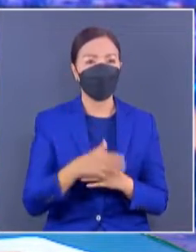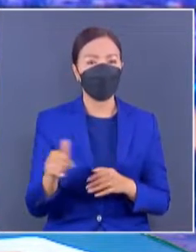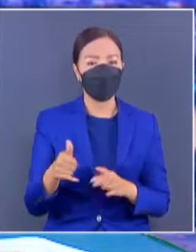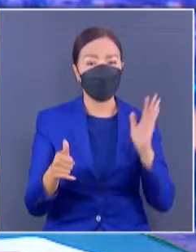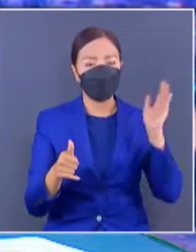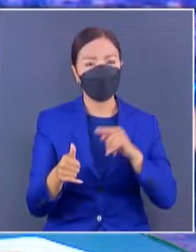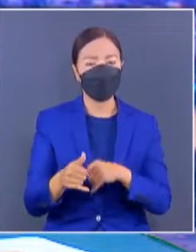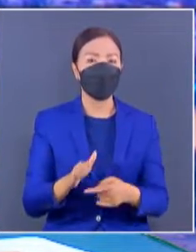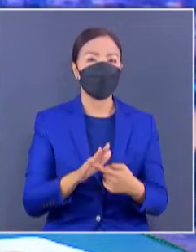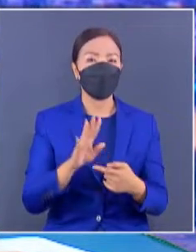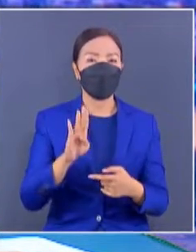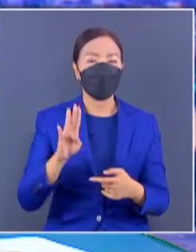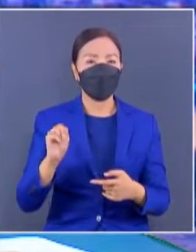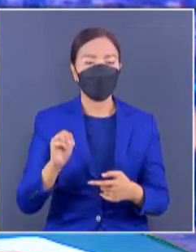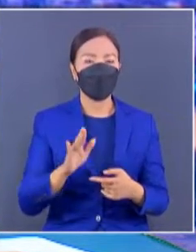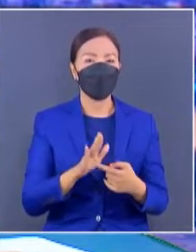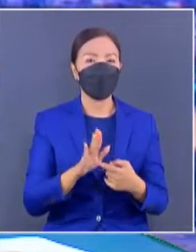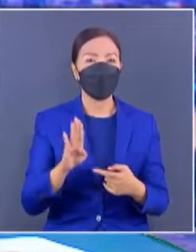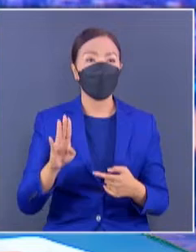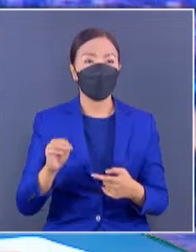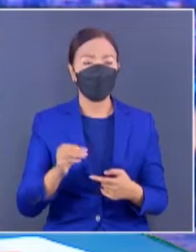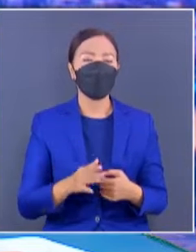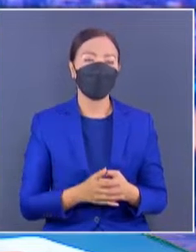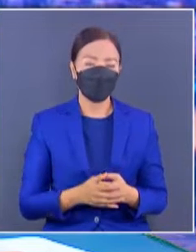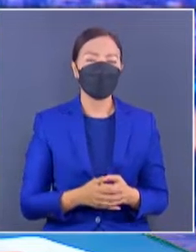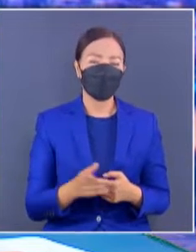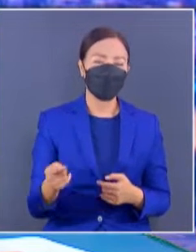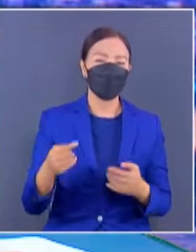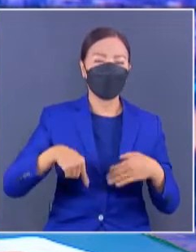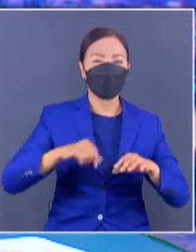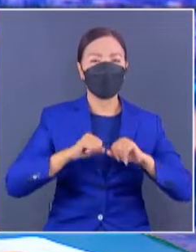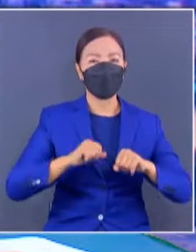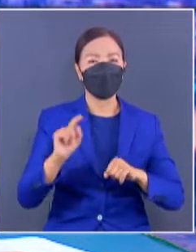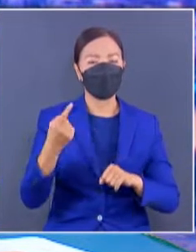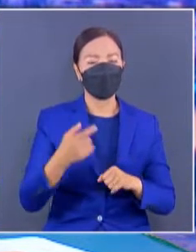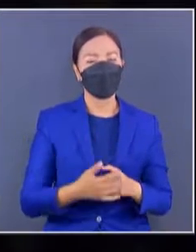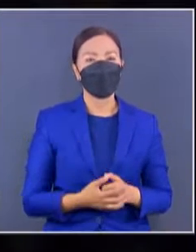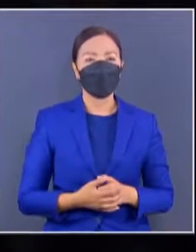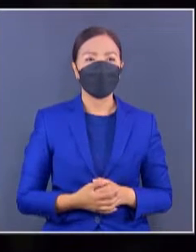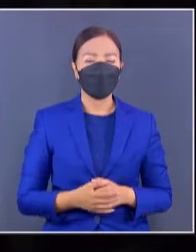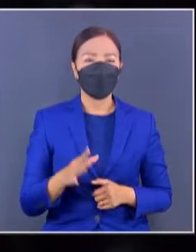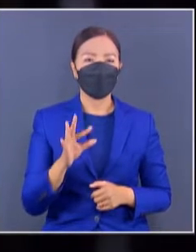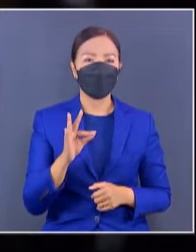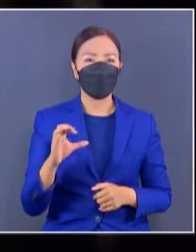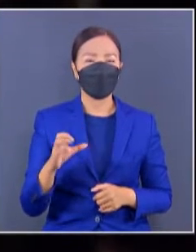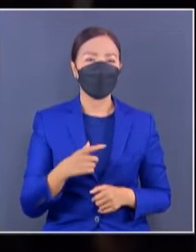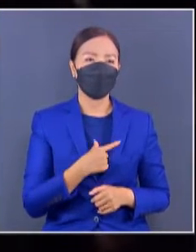ใหม่อย่างแบมแบม GOT7ครับเอาใจเราอะเซและคนรุ่นใหม่อีกด้วยครับ